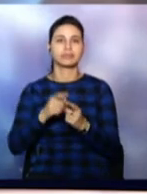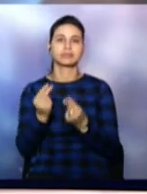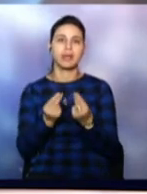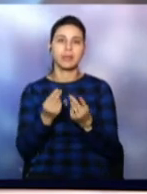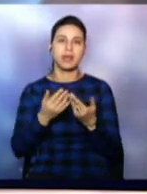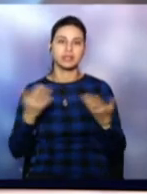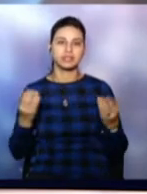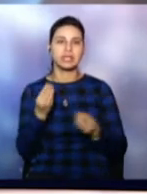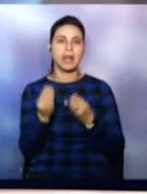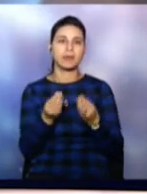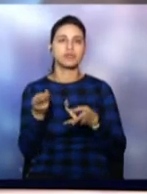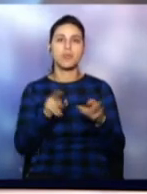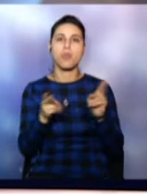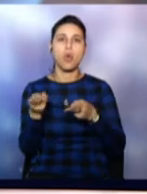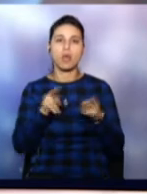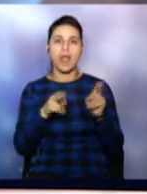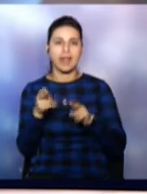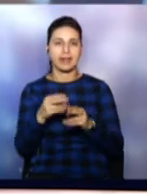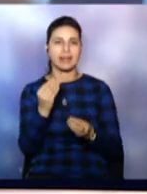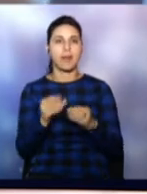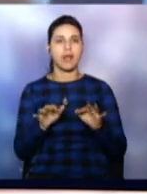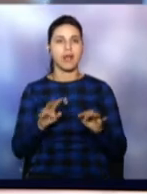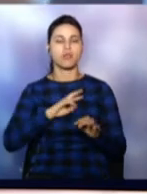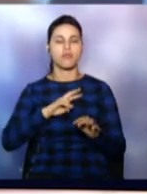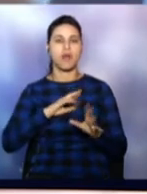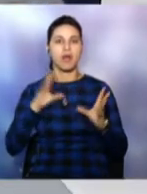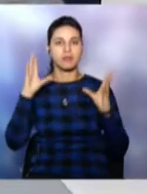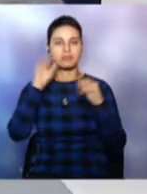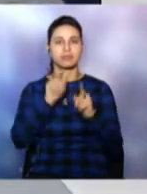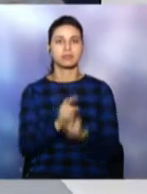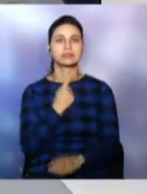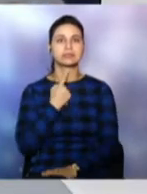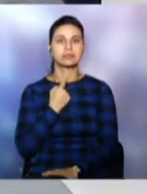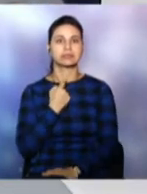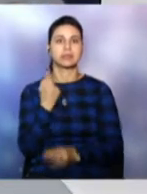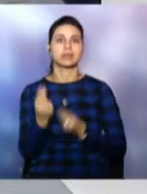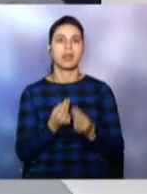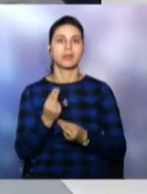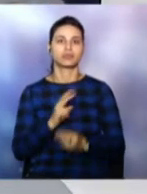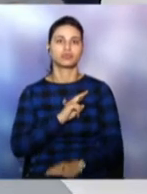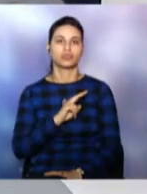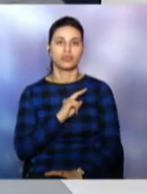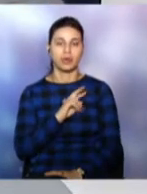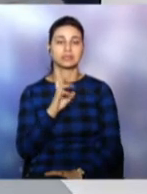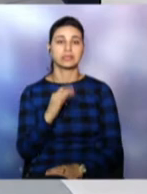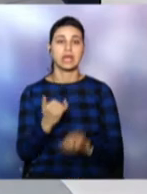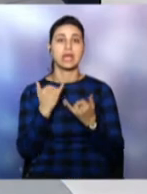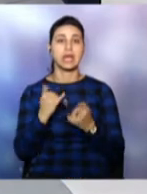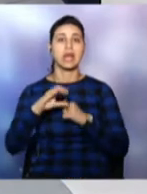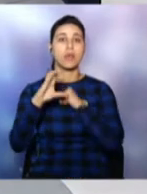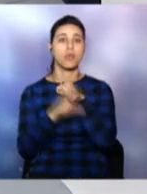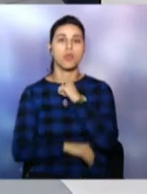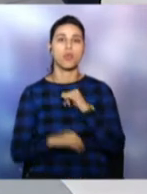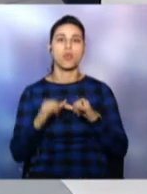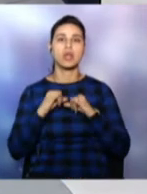ანუ აზარტული თამაშები. ეგრეთ წოდებული გეიმერები, ადამიანები, რომლებიც მოთამაშები არიან ლუდობით. და პლუს ბოლო პერიოდში ძალიან